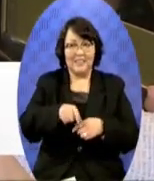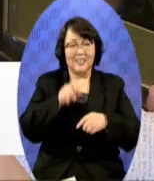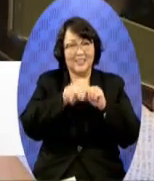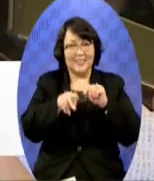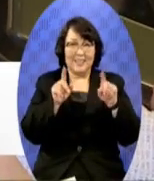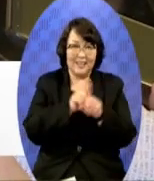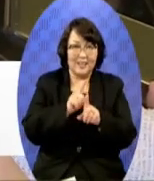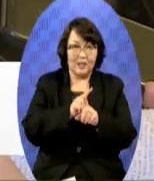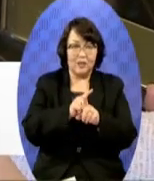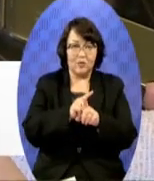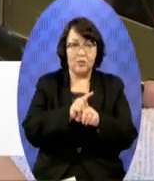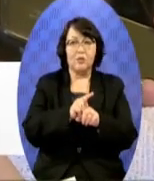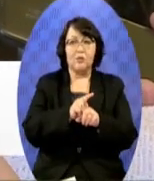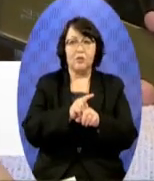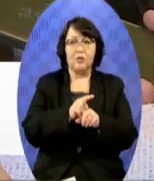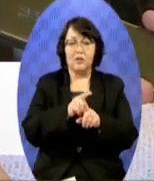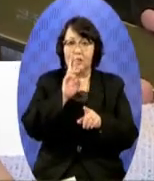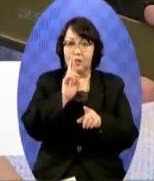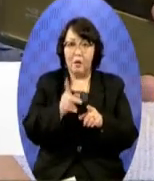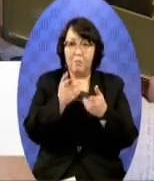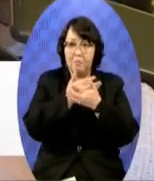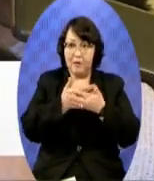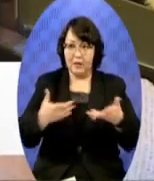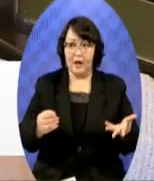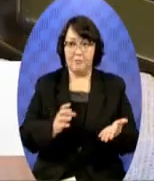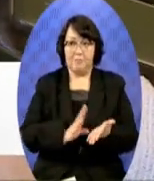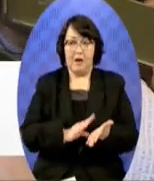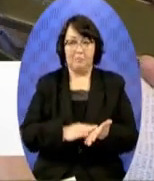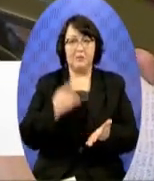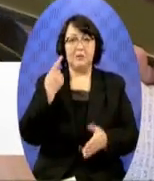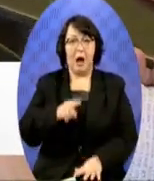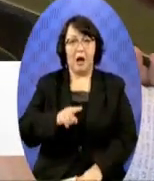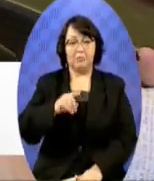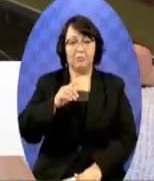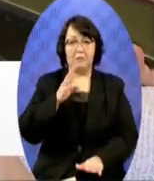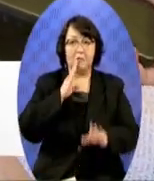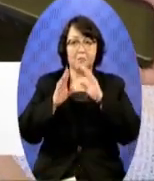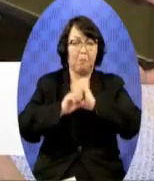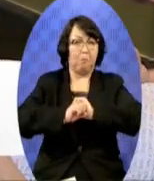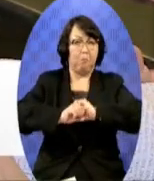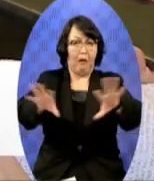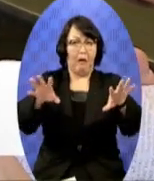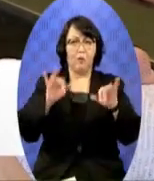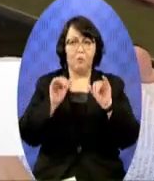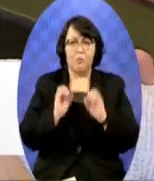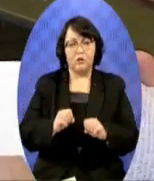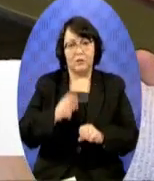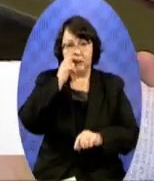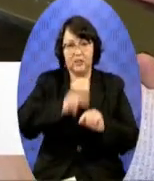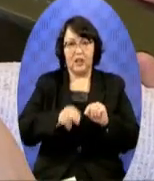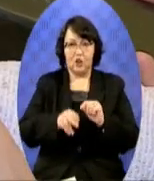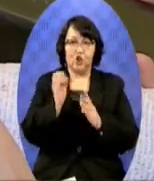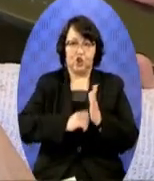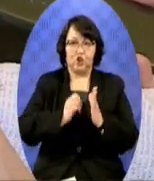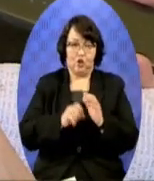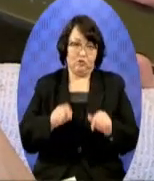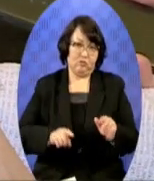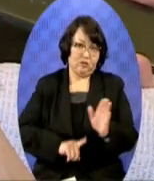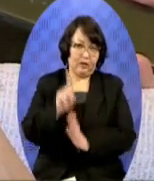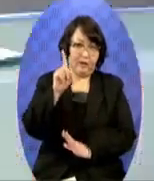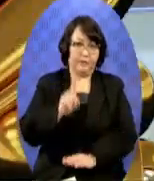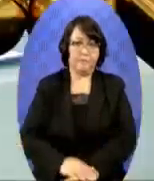явцад бэхжигдэж авсан нотлох оромд яагаад задрав гэдэг асуудал өссөн үсээгүй шалгагдана. Энэ шалгах хэрэгтэй өнөөдөр хэсэгсээд шалгана.